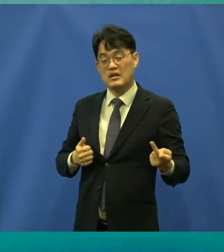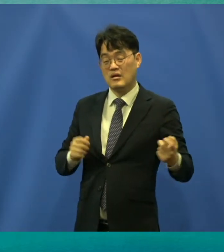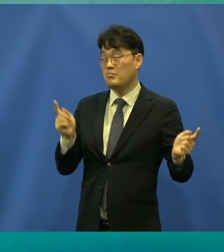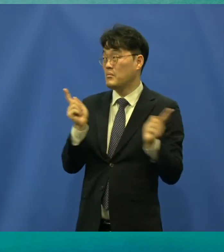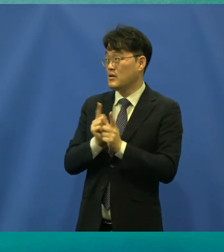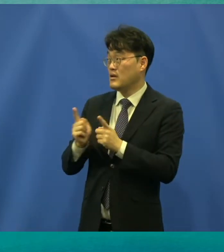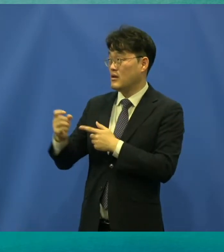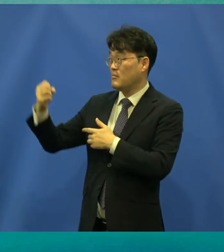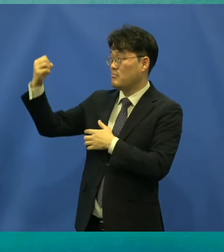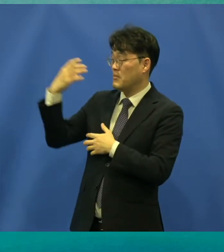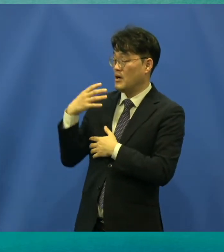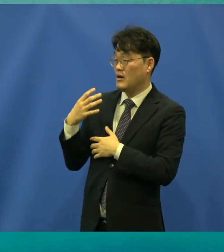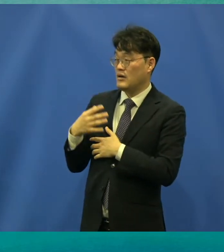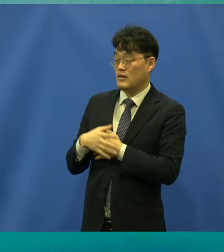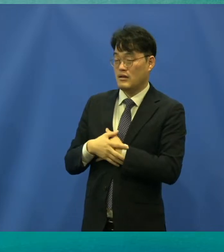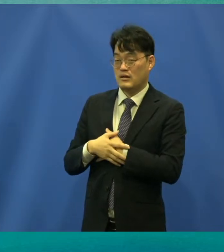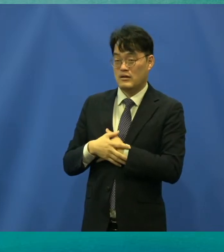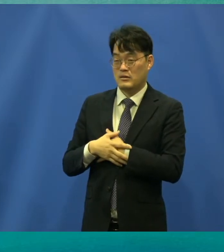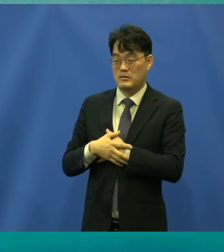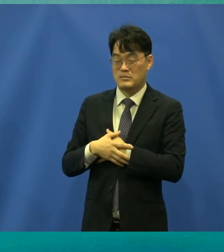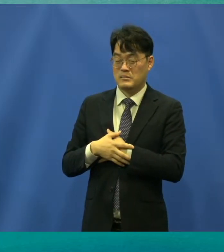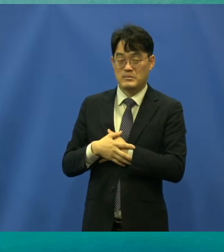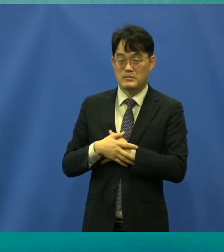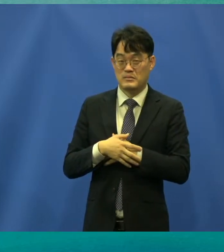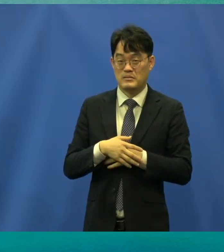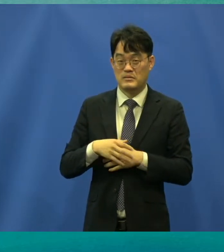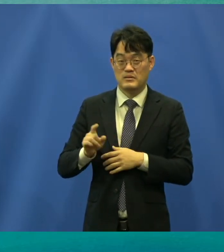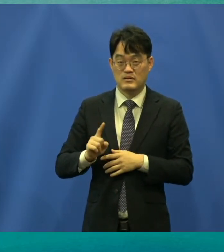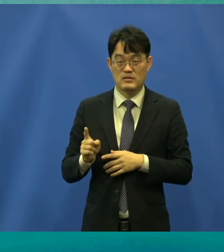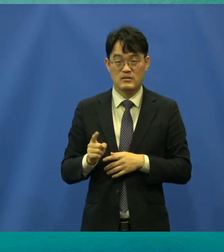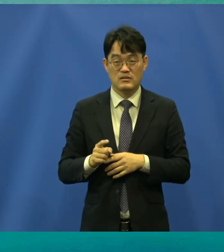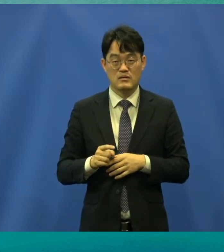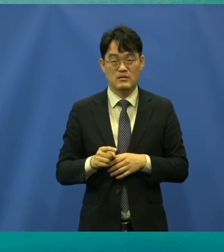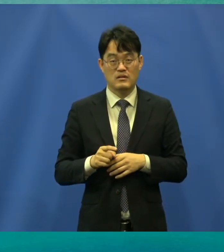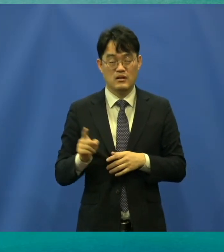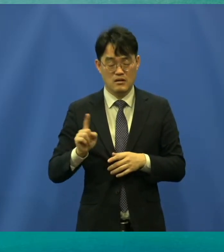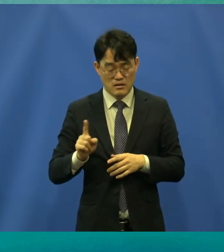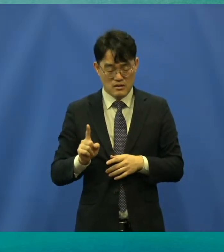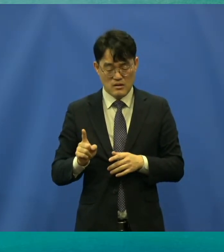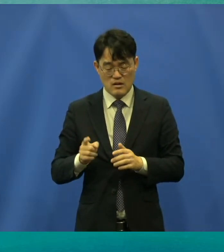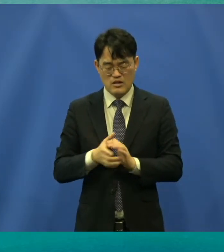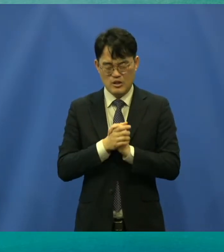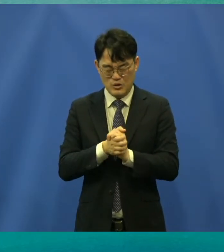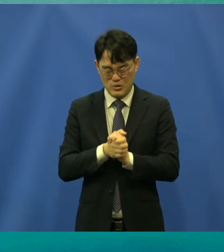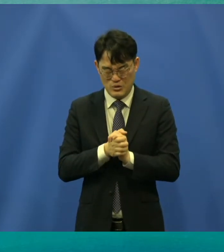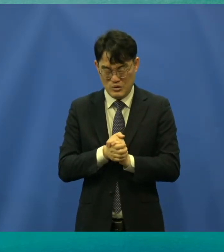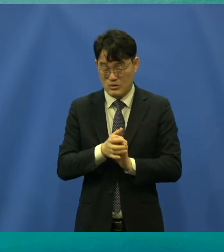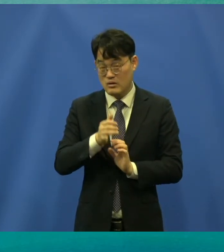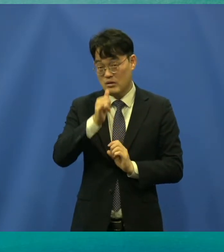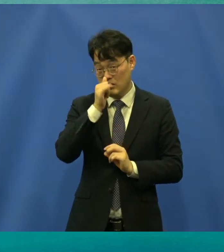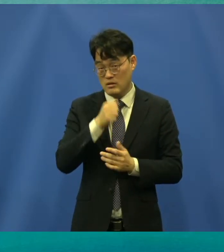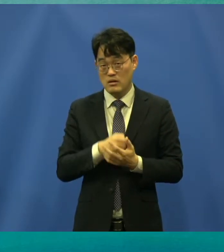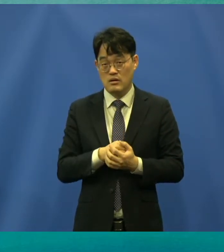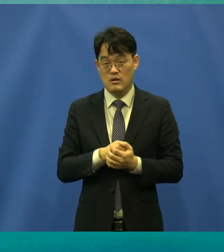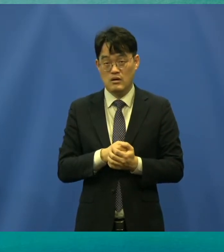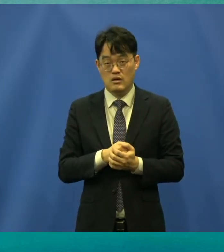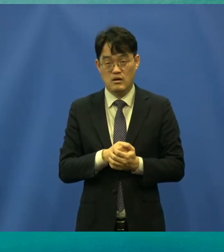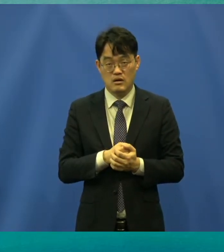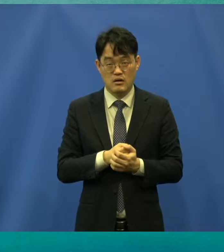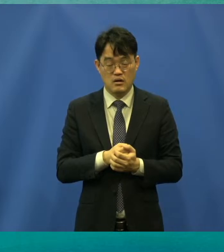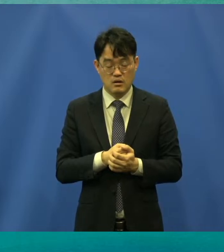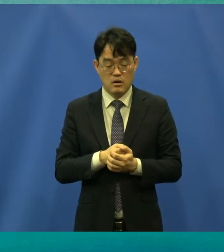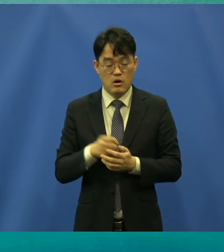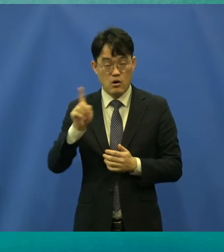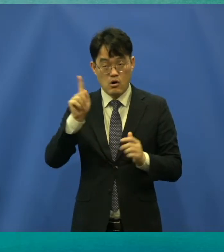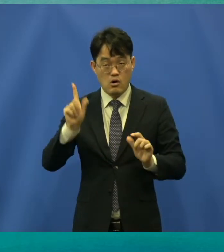근데 그 동생을 알고 있는 분이 그 강단에서 막 이 기도 그 마음을 주셨는데 막바로 알고 있는 어느 사모님이가 저 사람이 전화가